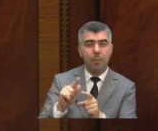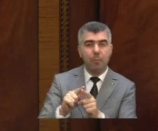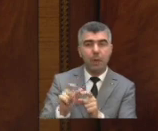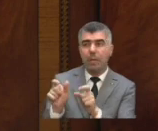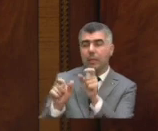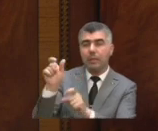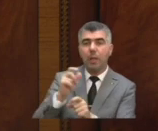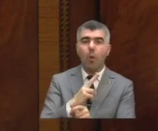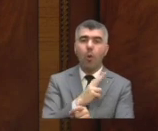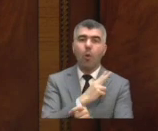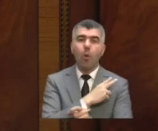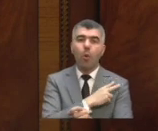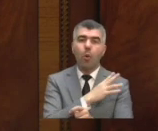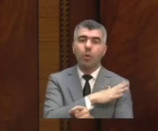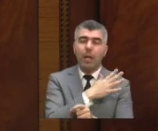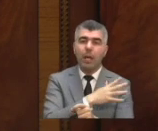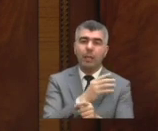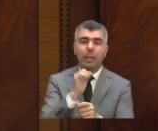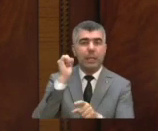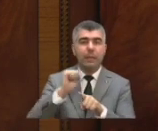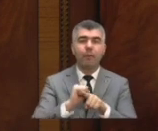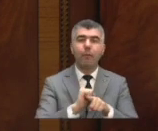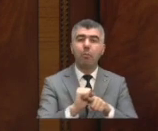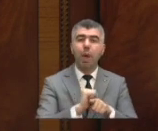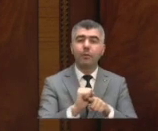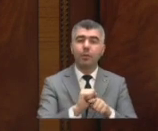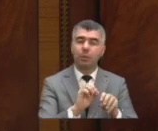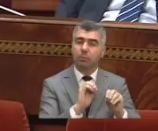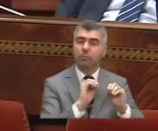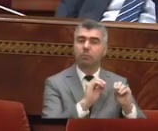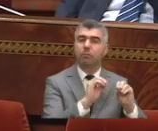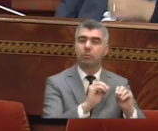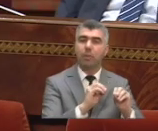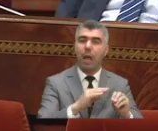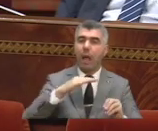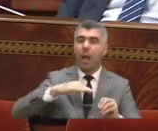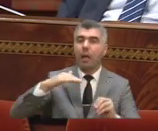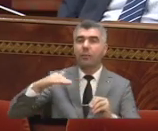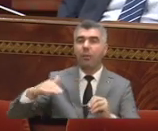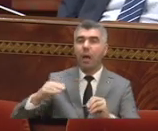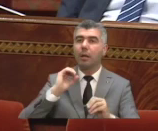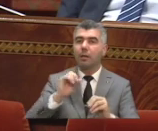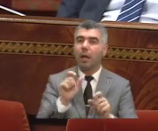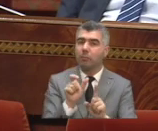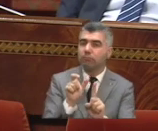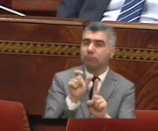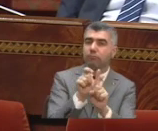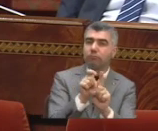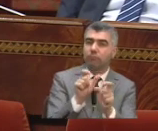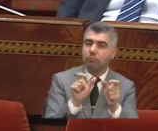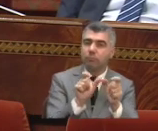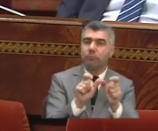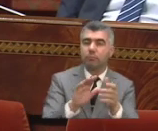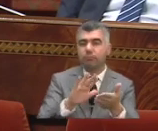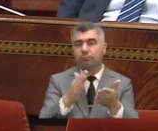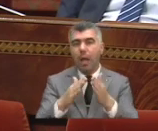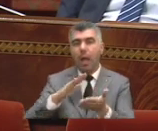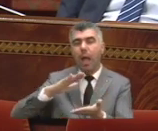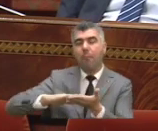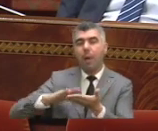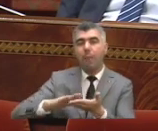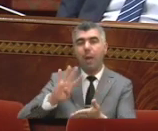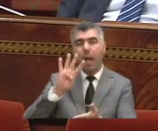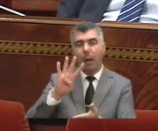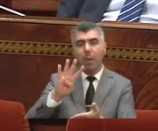والمربيين من التكوين الجيد مع التركيز على الاطفال الذين تتراوح اعمارهم بين اربع